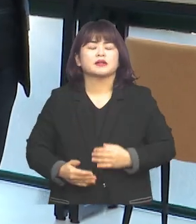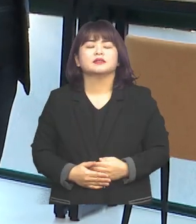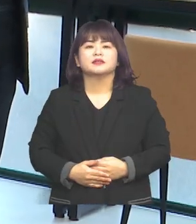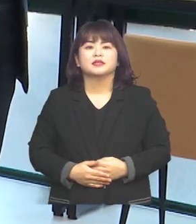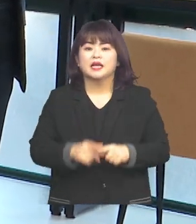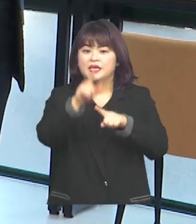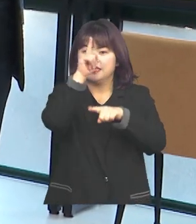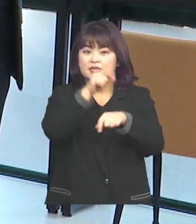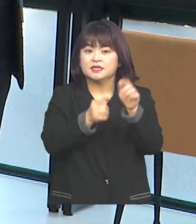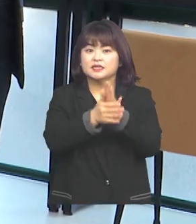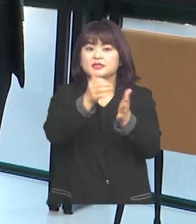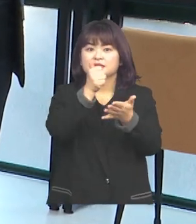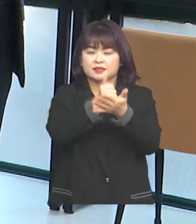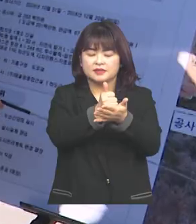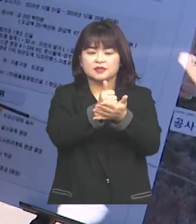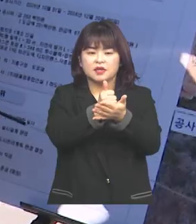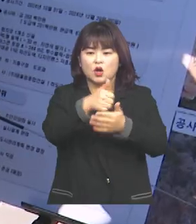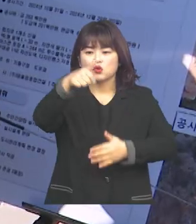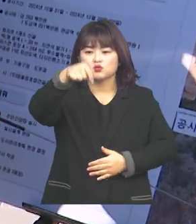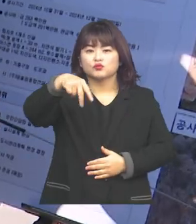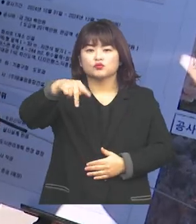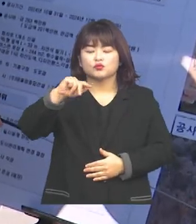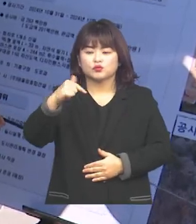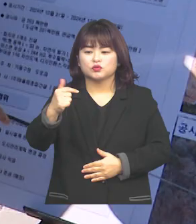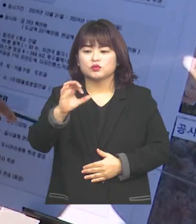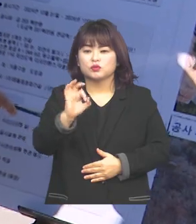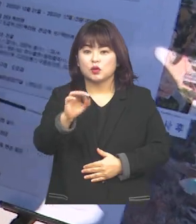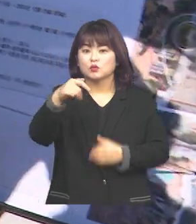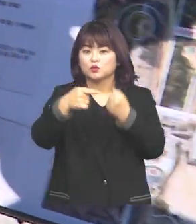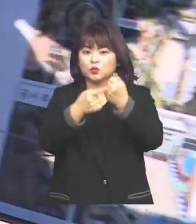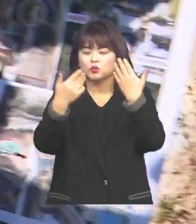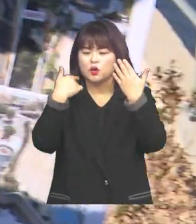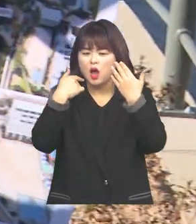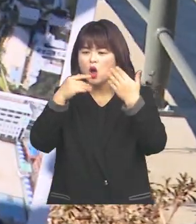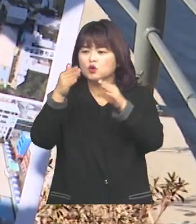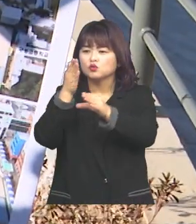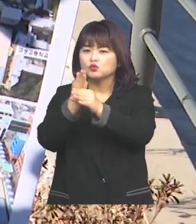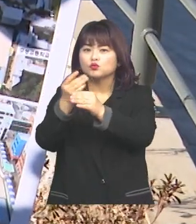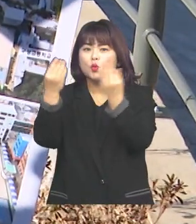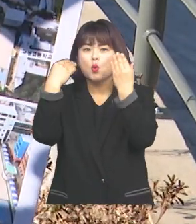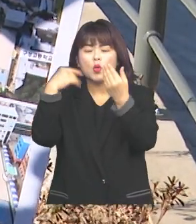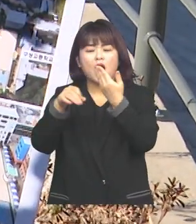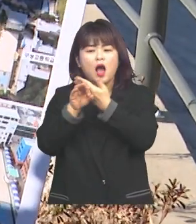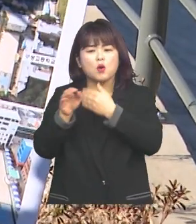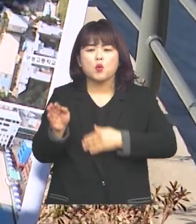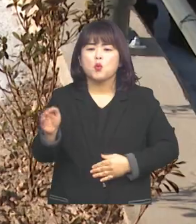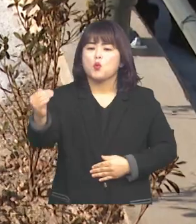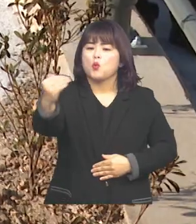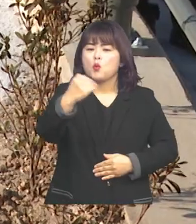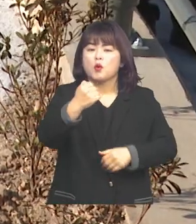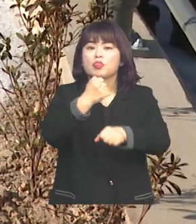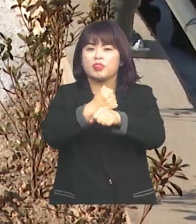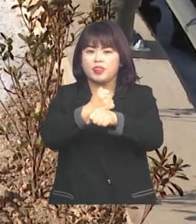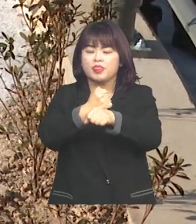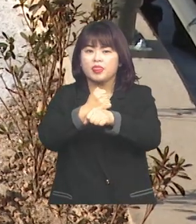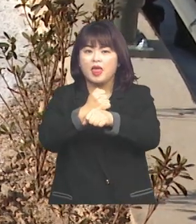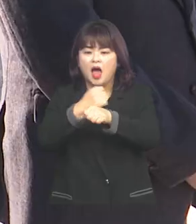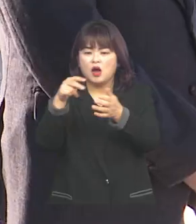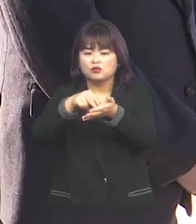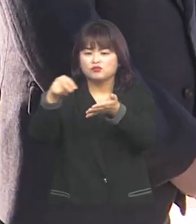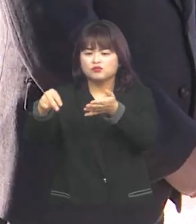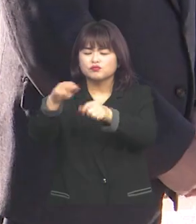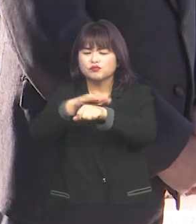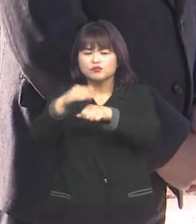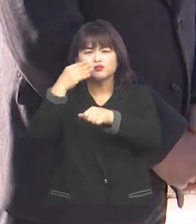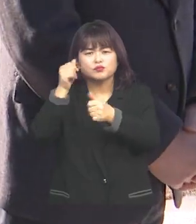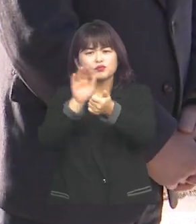확인했습니다. 이 시장은 마지막으로 구성초등학교 방향에서 구성중 고등학교로 올라가는 도로 끝에 회차로를 설치해 등하교